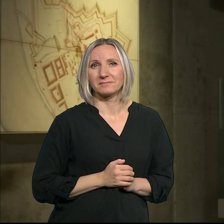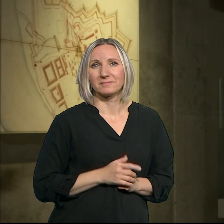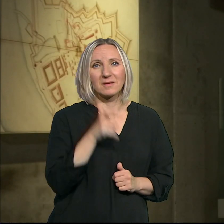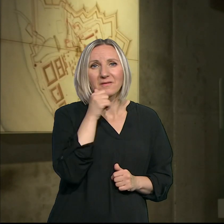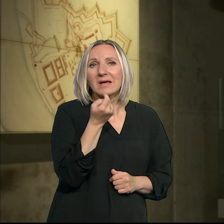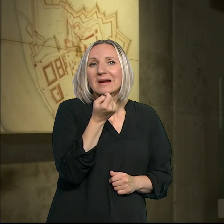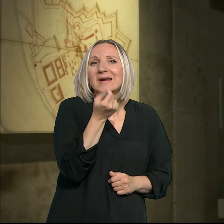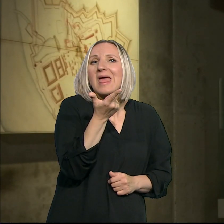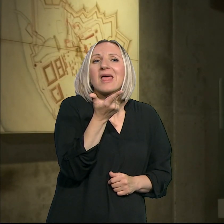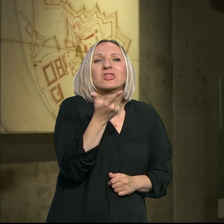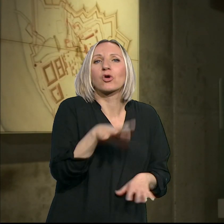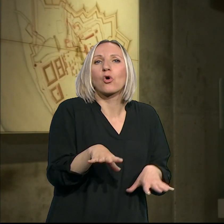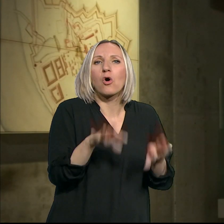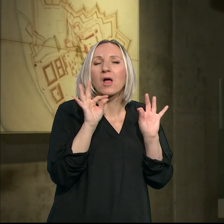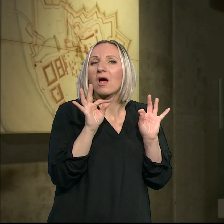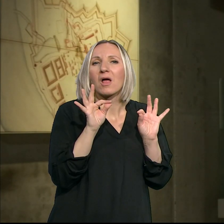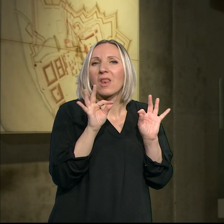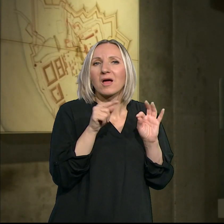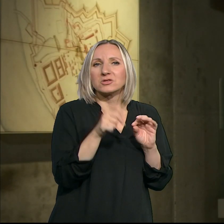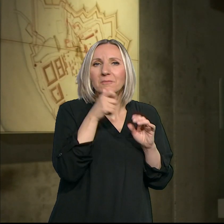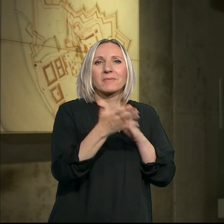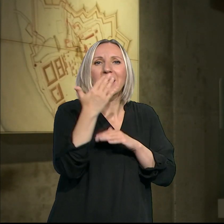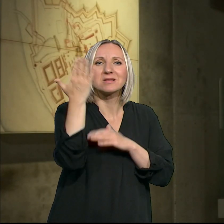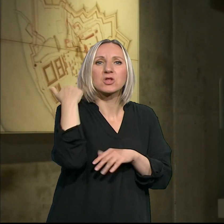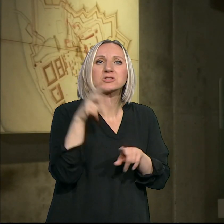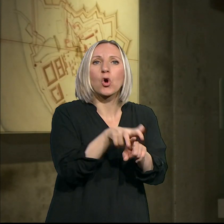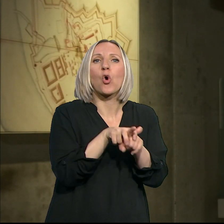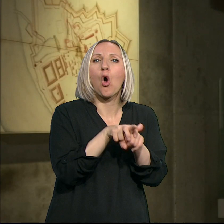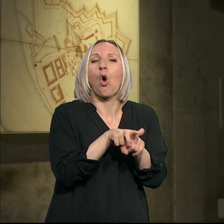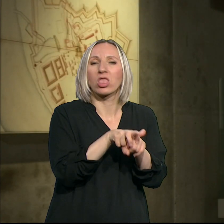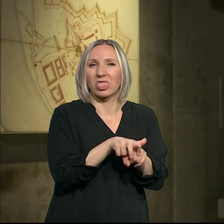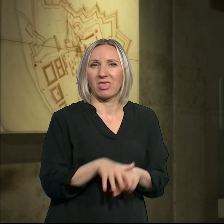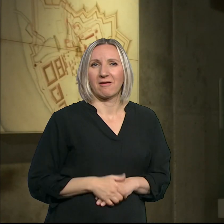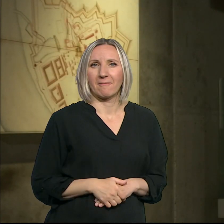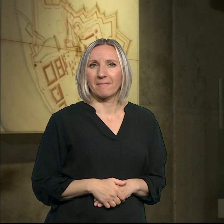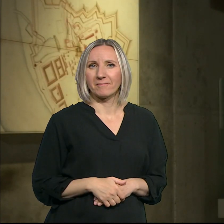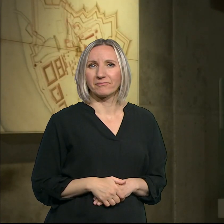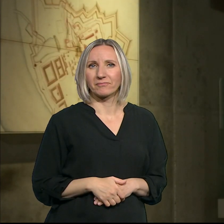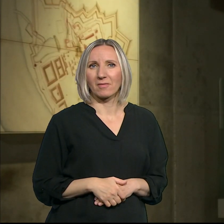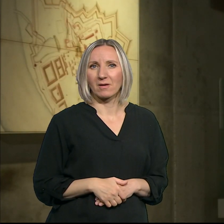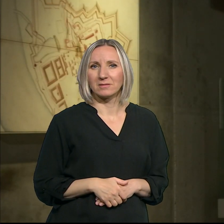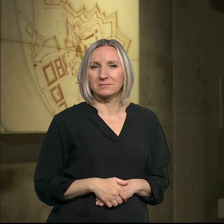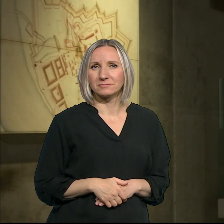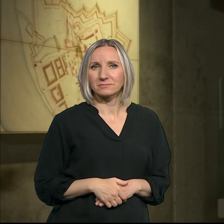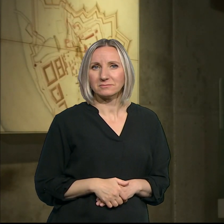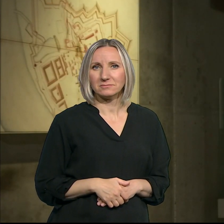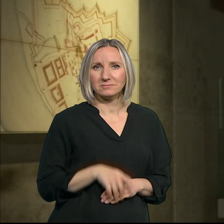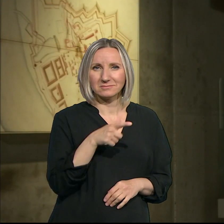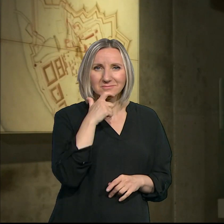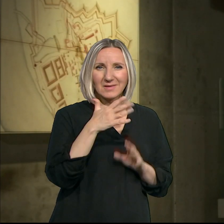redak nalaz je upravo nalaz praistorijskog konja. To je sledeći